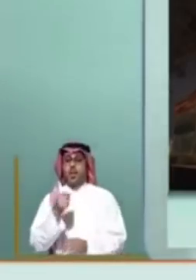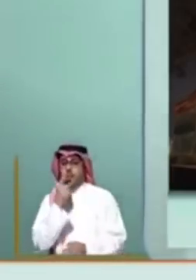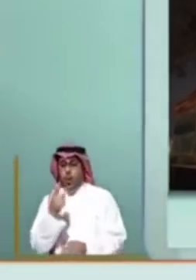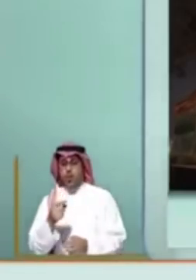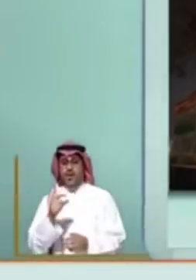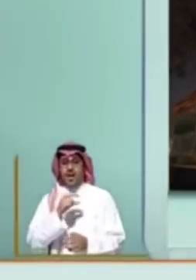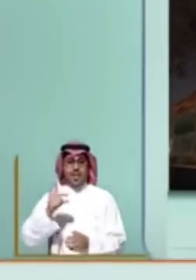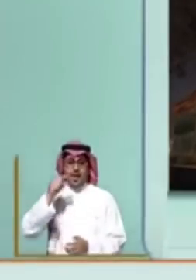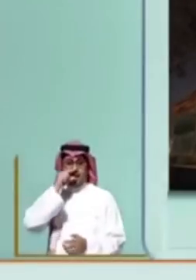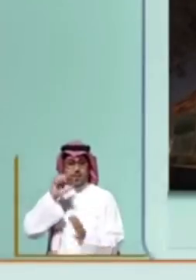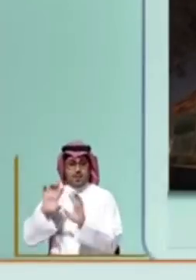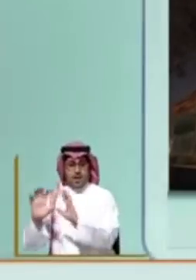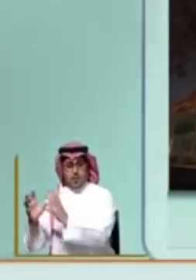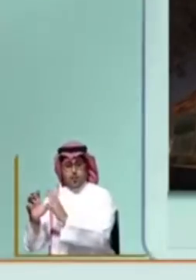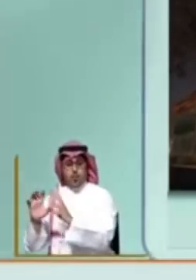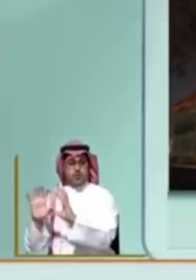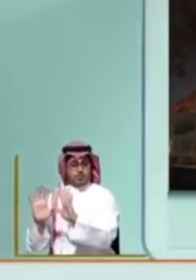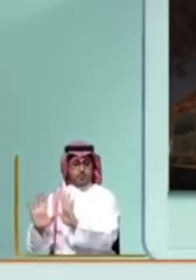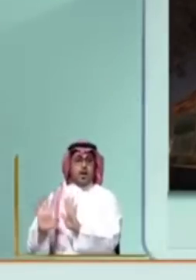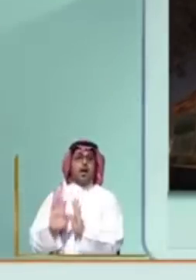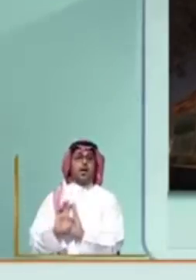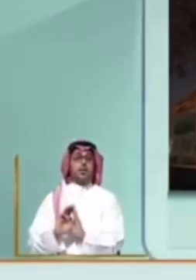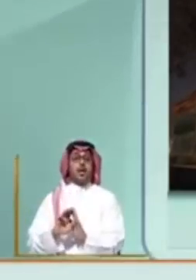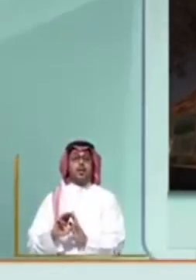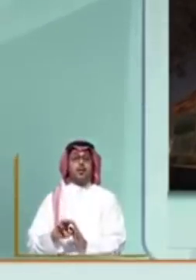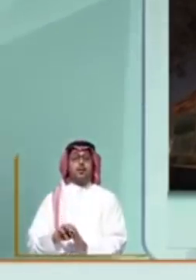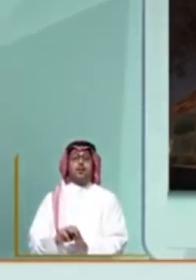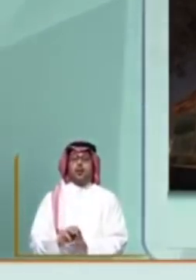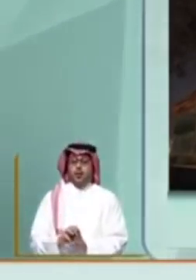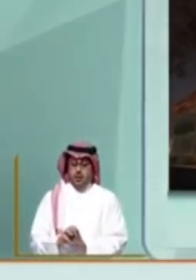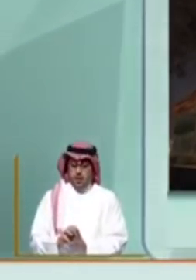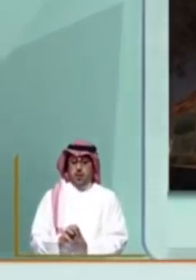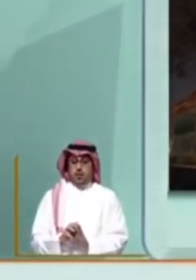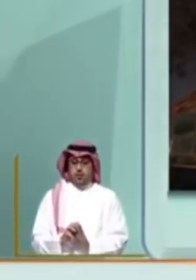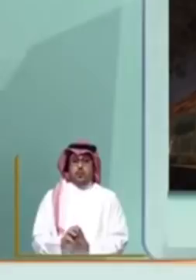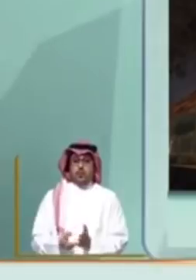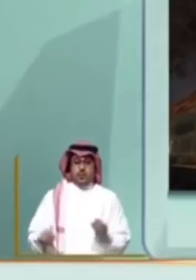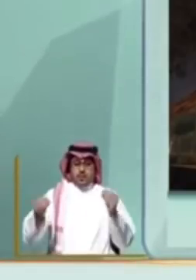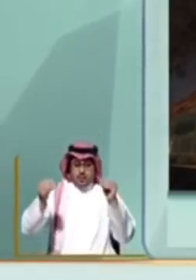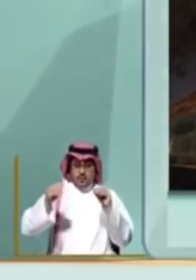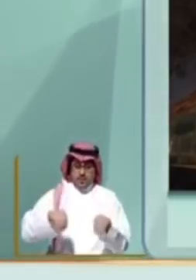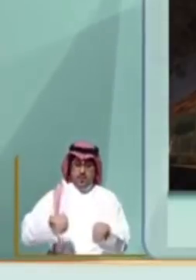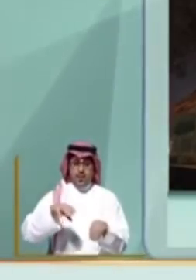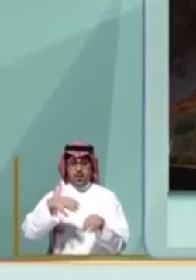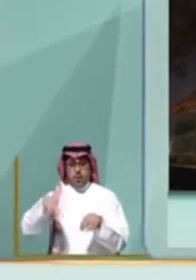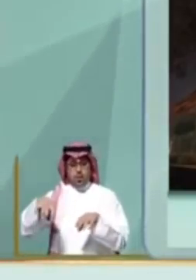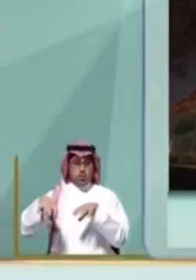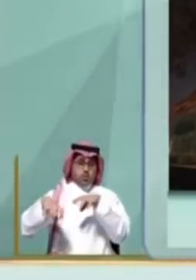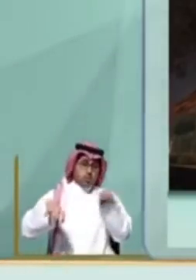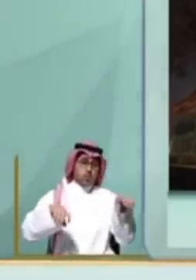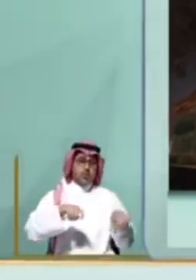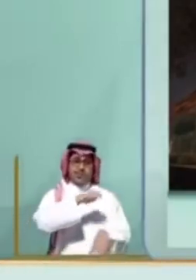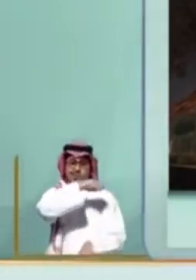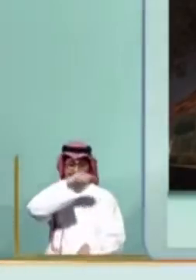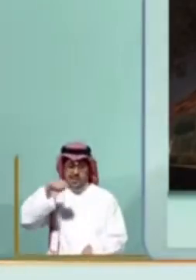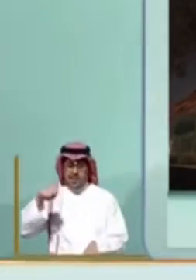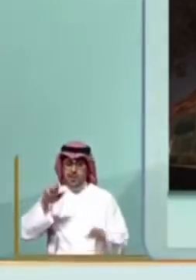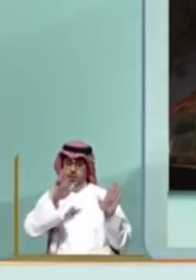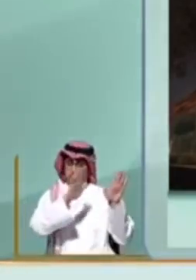والحديث والفقه والبلاغة والأدب والنحو والدراسات الاجتماعية. أيضا يوجد نسخة باللغة الإنجليزية